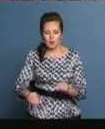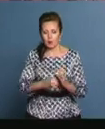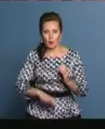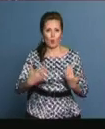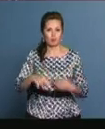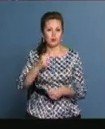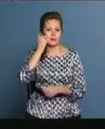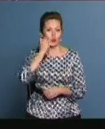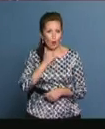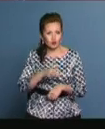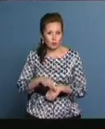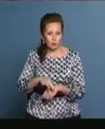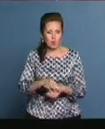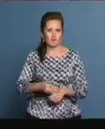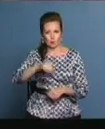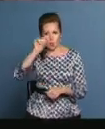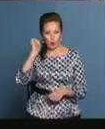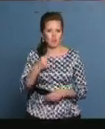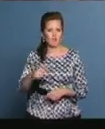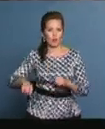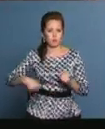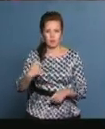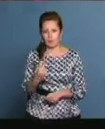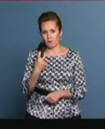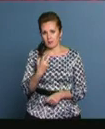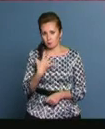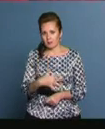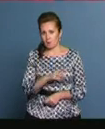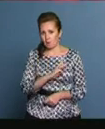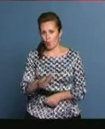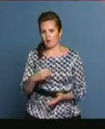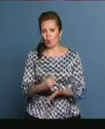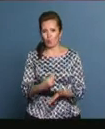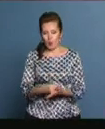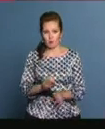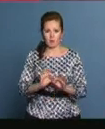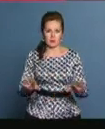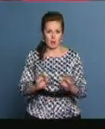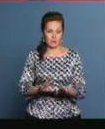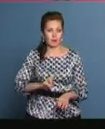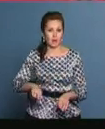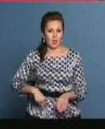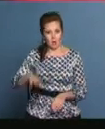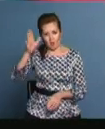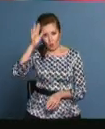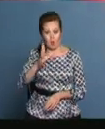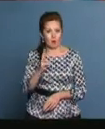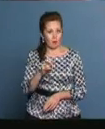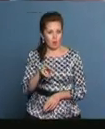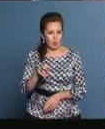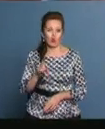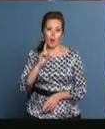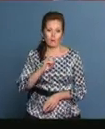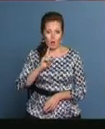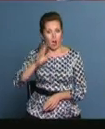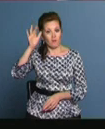изношен. Прошлый год сработали в убыток. 250 миллионов рублей, рассказывает главе республики директор Ижводоканала. Но пока столичная вода